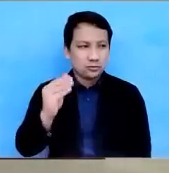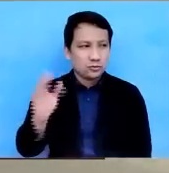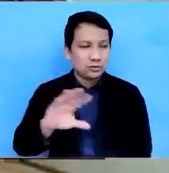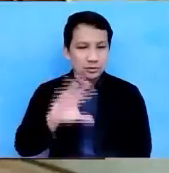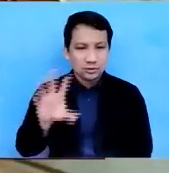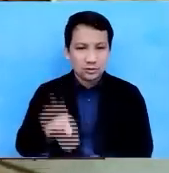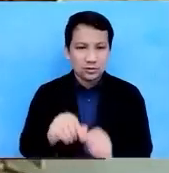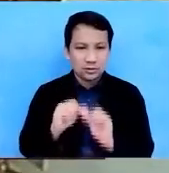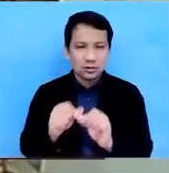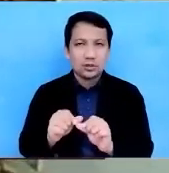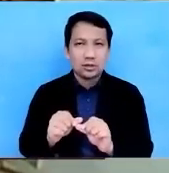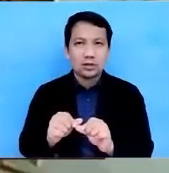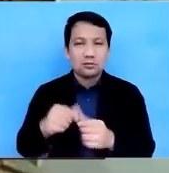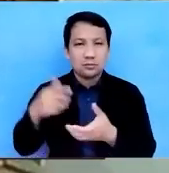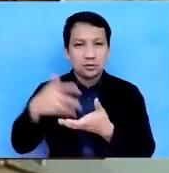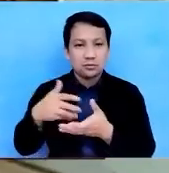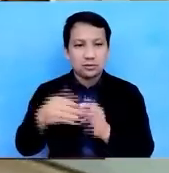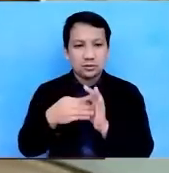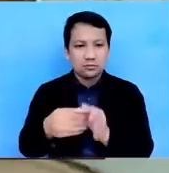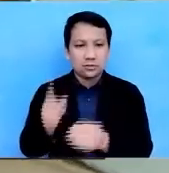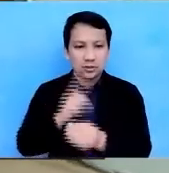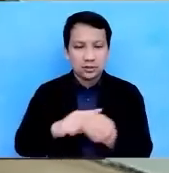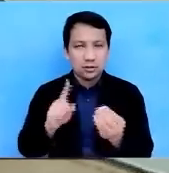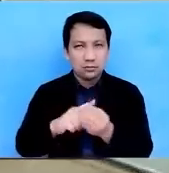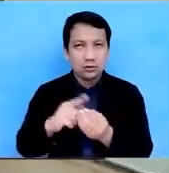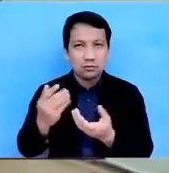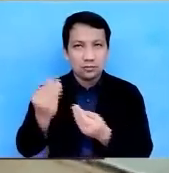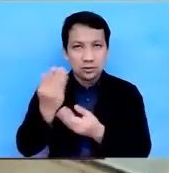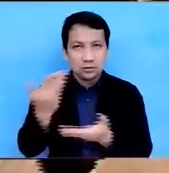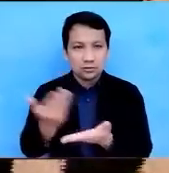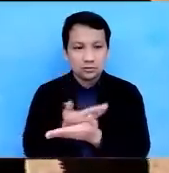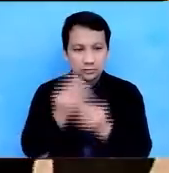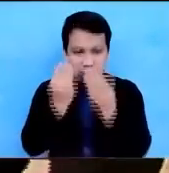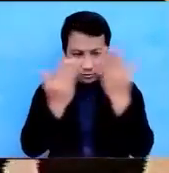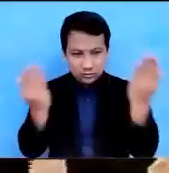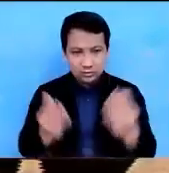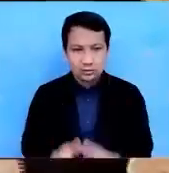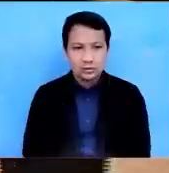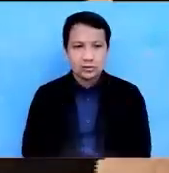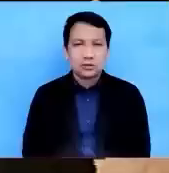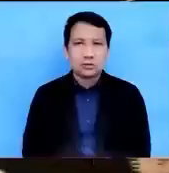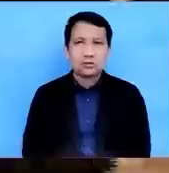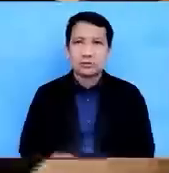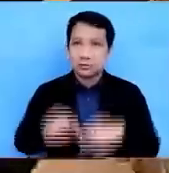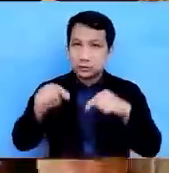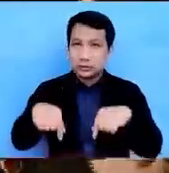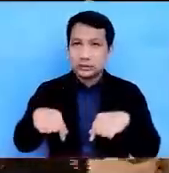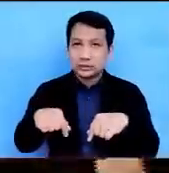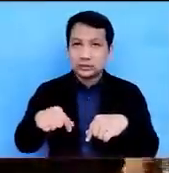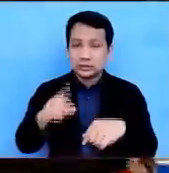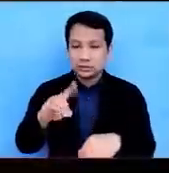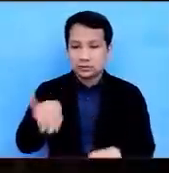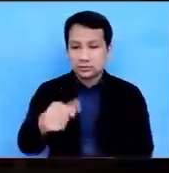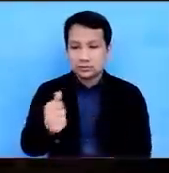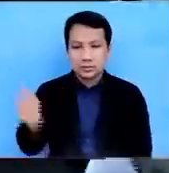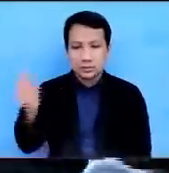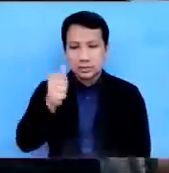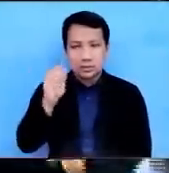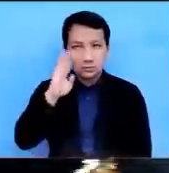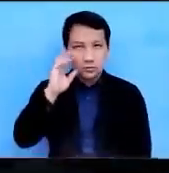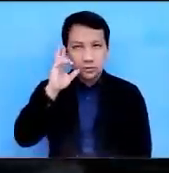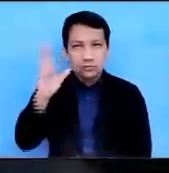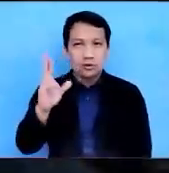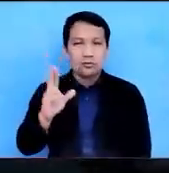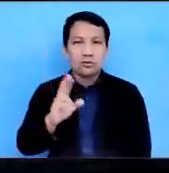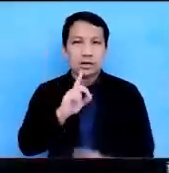prosekusyon, pag-aaralan nila ang mga bagong impormasyong ito. Wala sa bansa ngayon si Justice Secretary Boying Remulla, pero sa